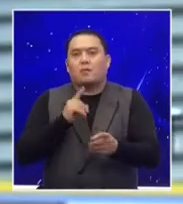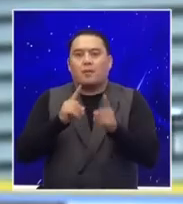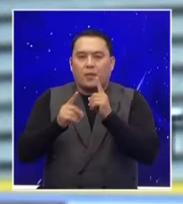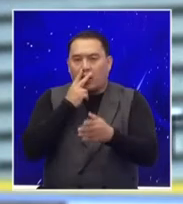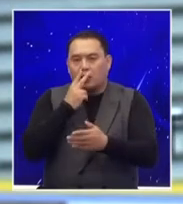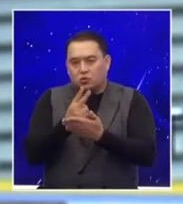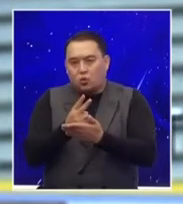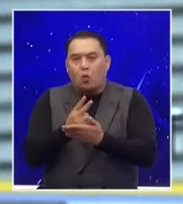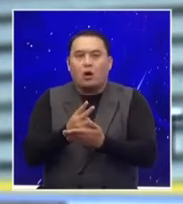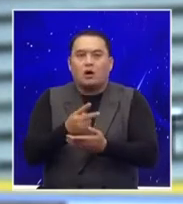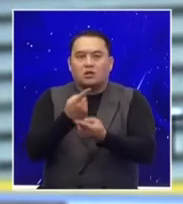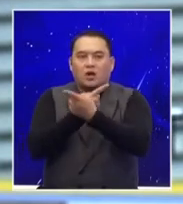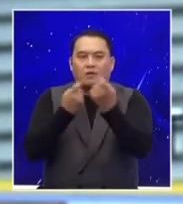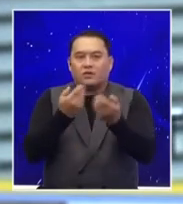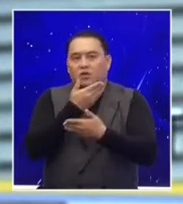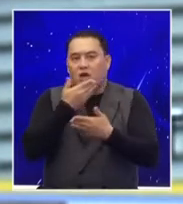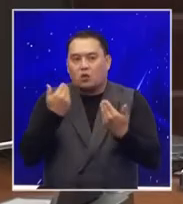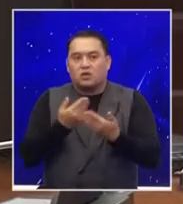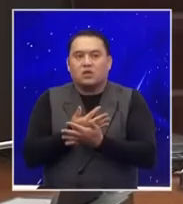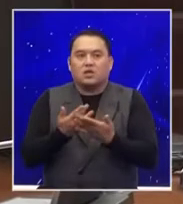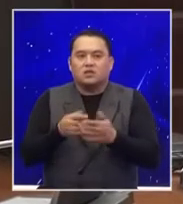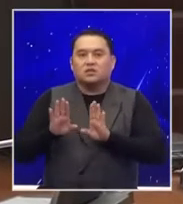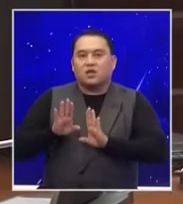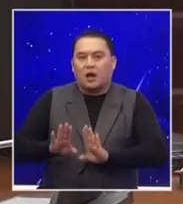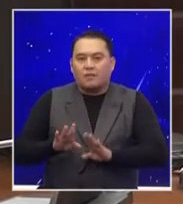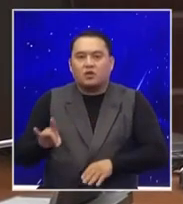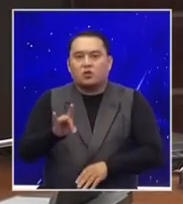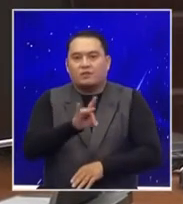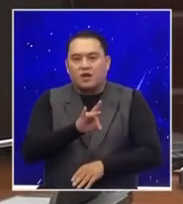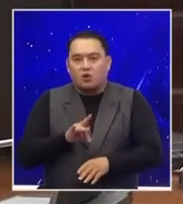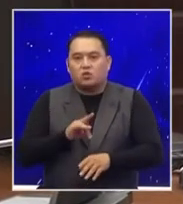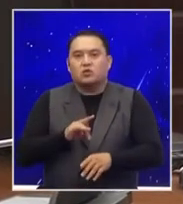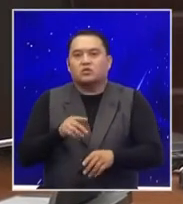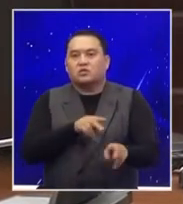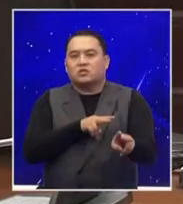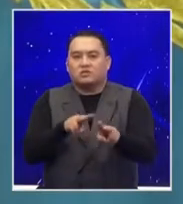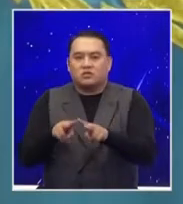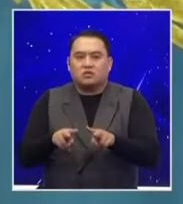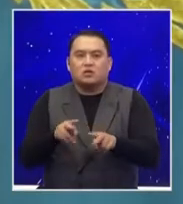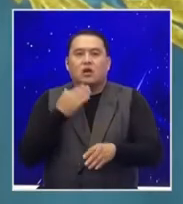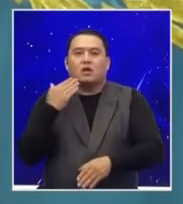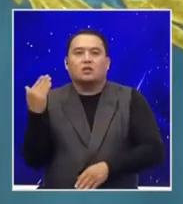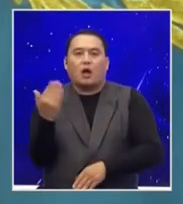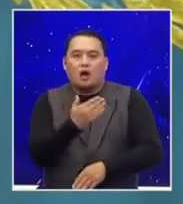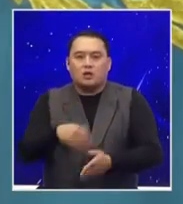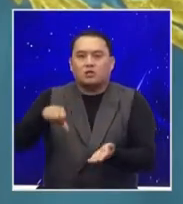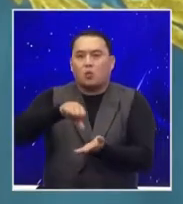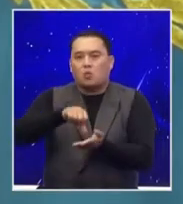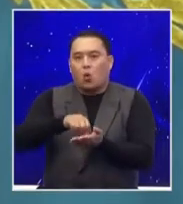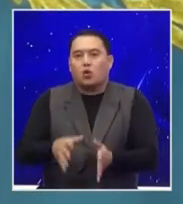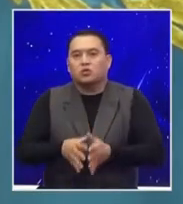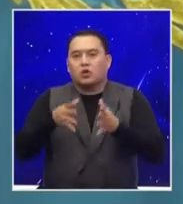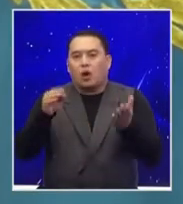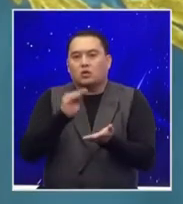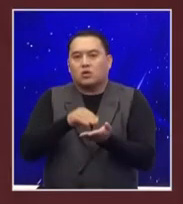совещания показали низкую осведомленность ситуации некоторых заместителей глав районов, курирующих сферу цифровизации. Доклады